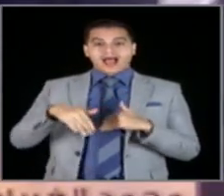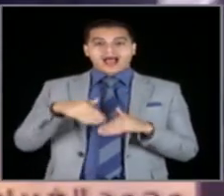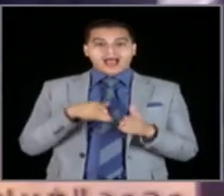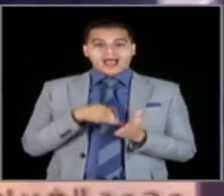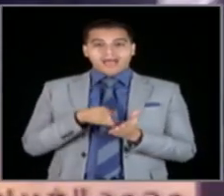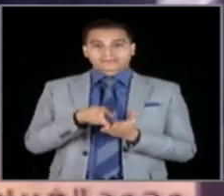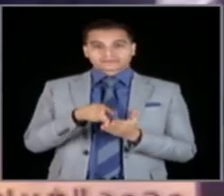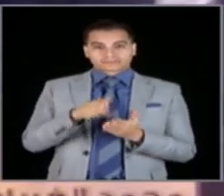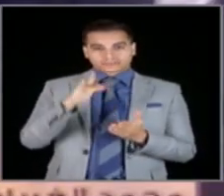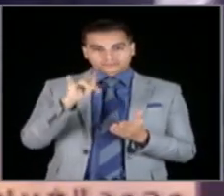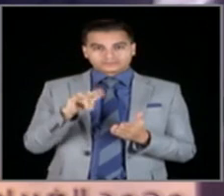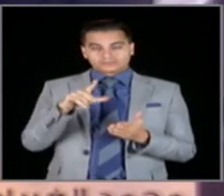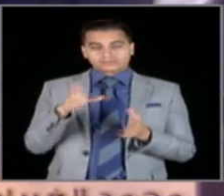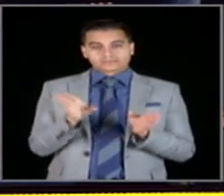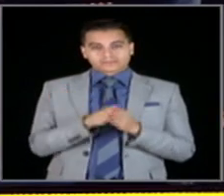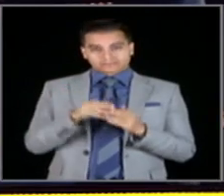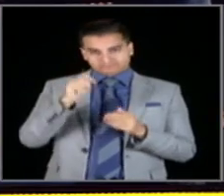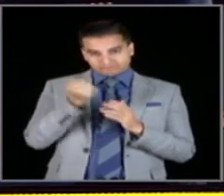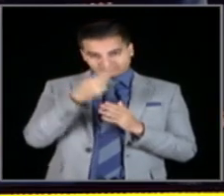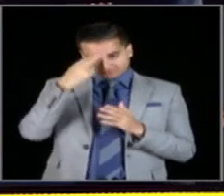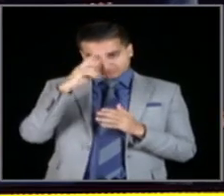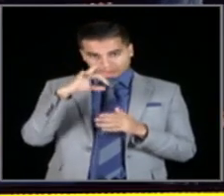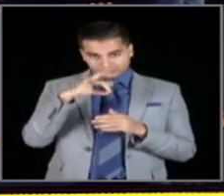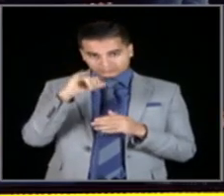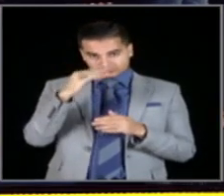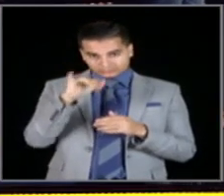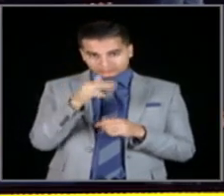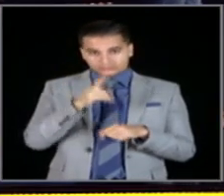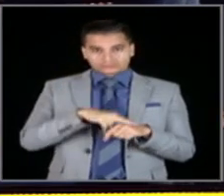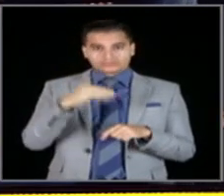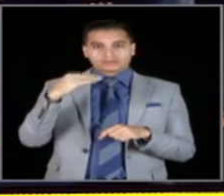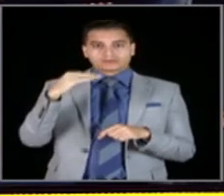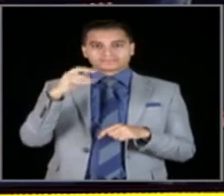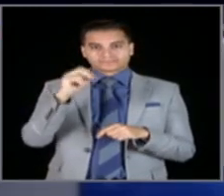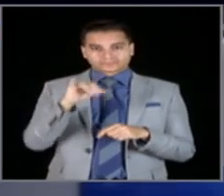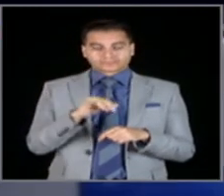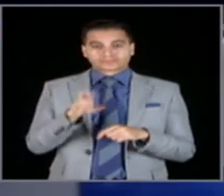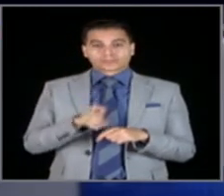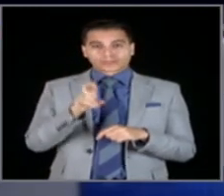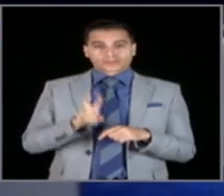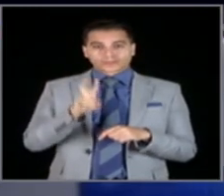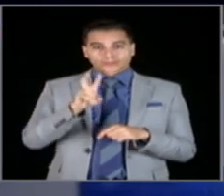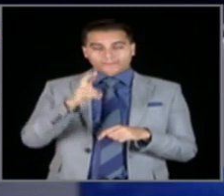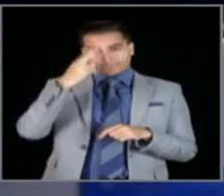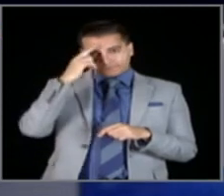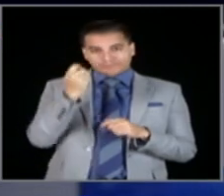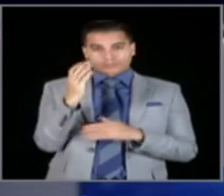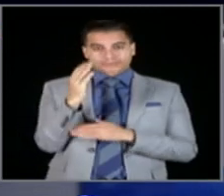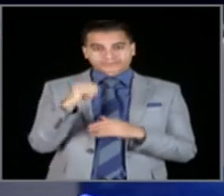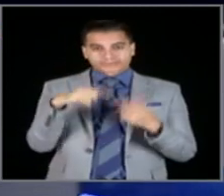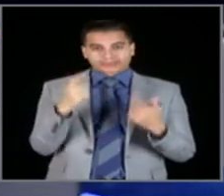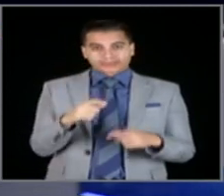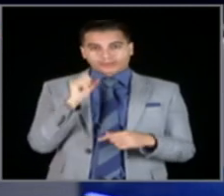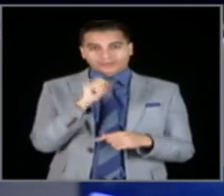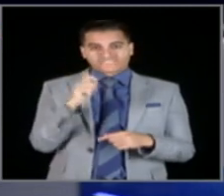سبيل طبعا للدكتور يحيى حق. السؤال السابع، ما هي العملة الرسمية